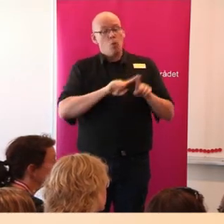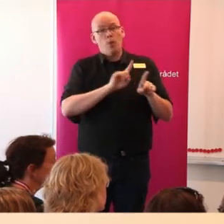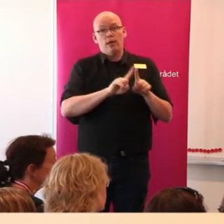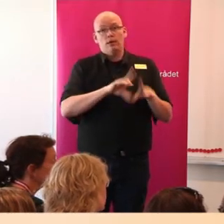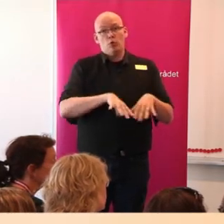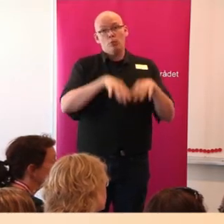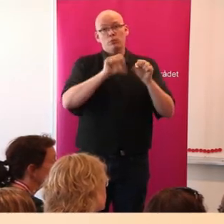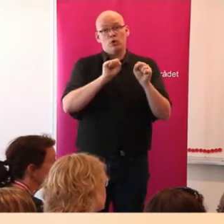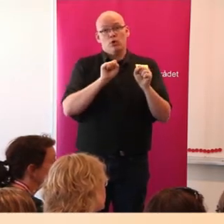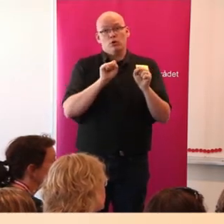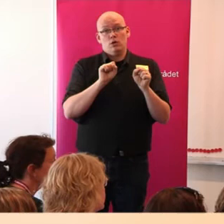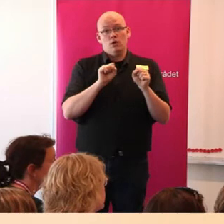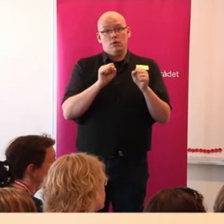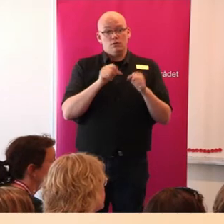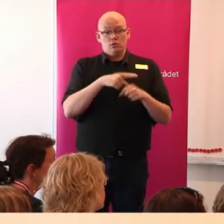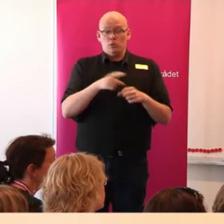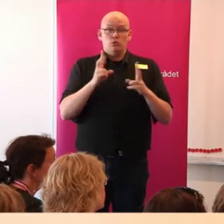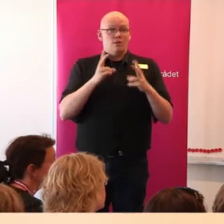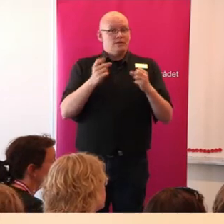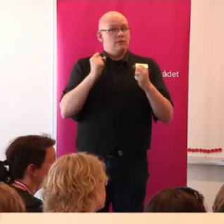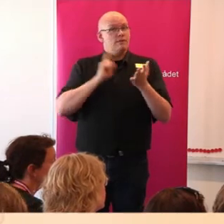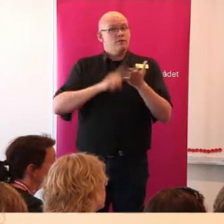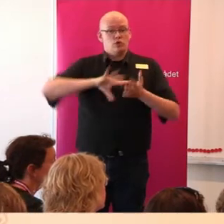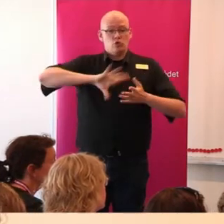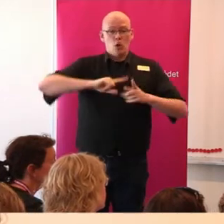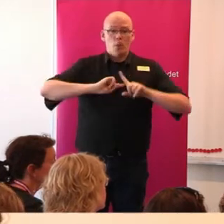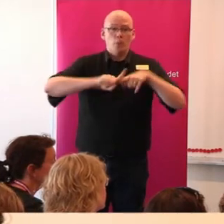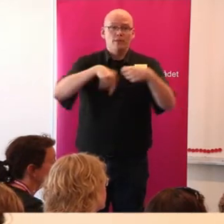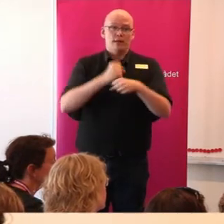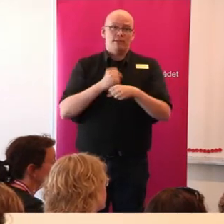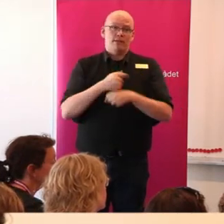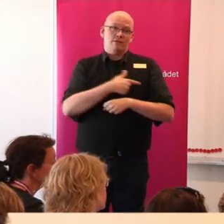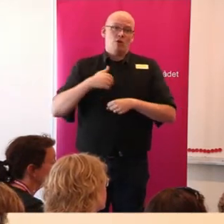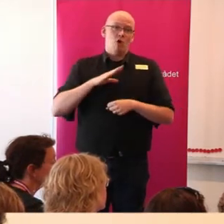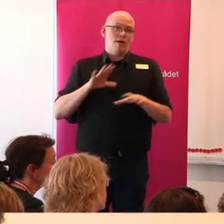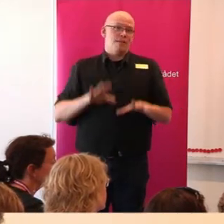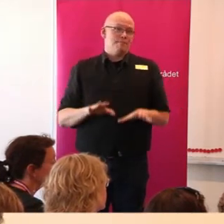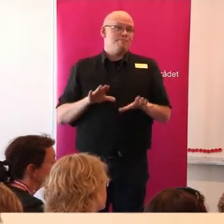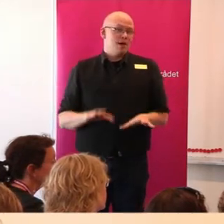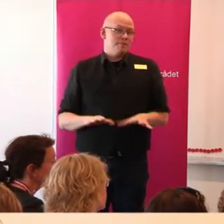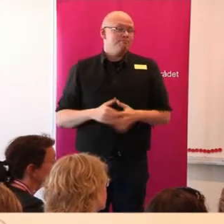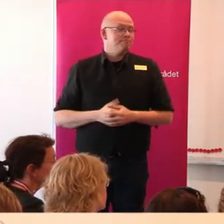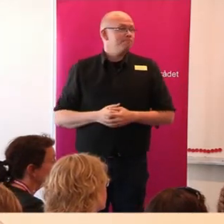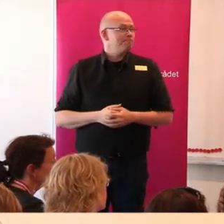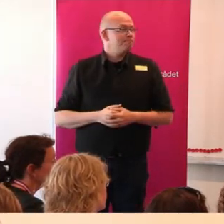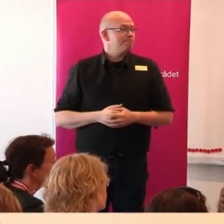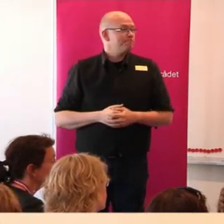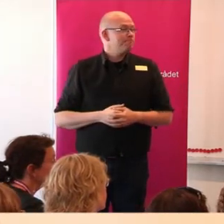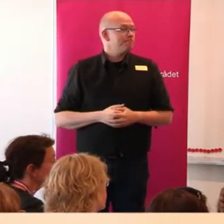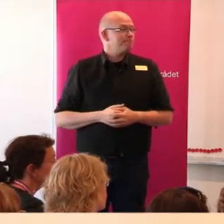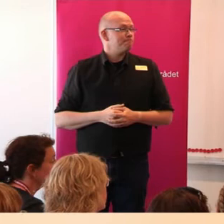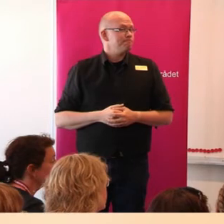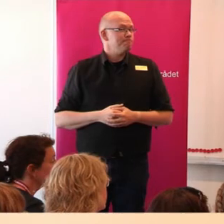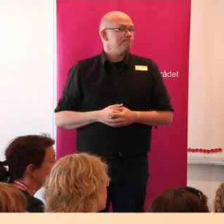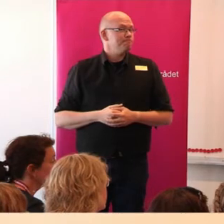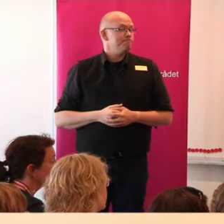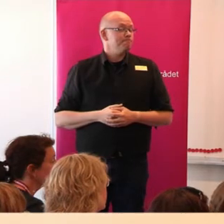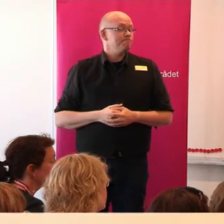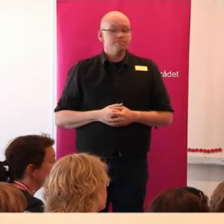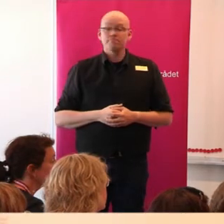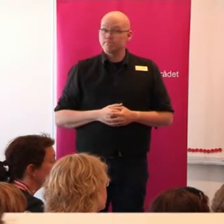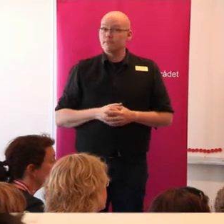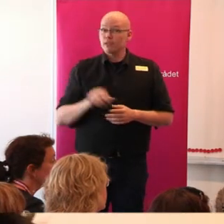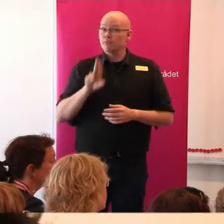en jätteviktig del av det regionala utvecklingsarbete som vi gör hemma vid. Så det är ju en